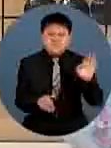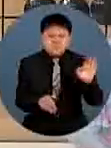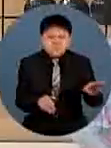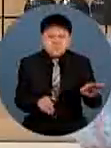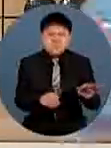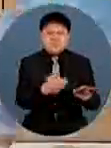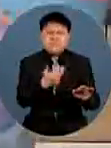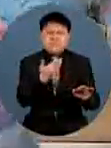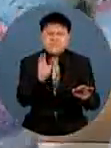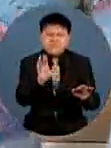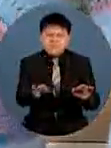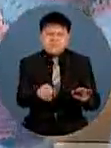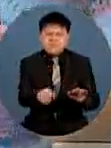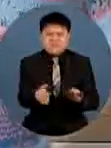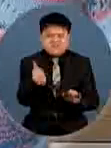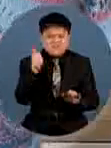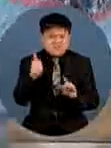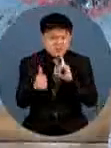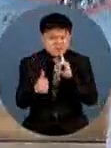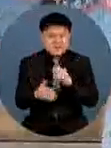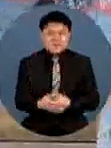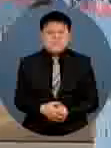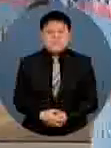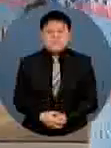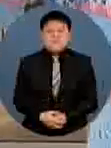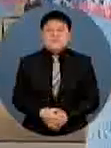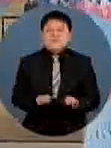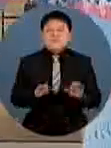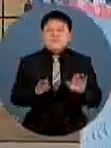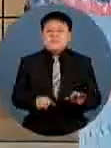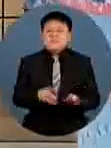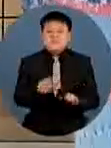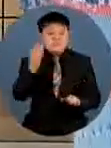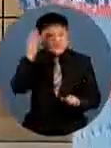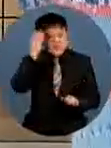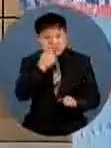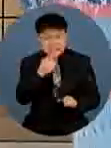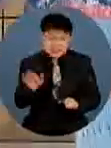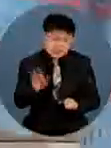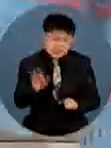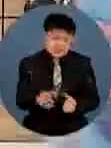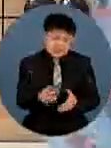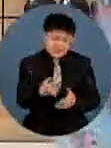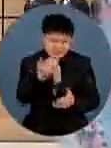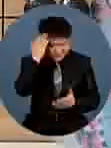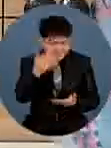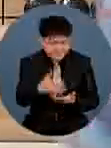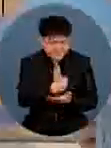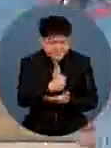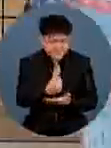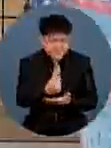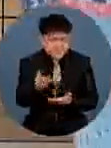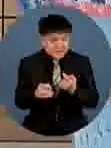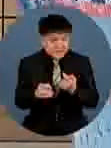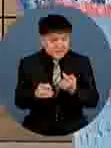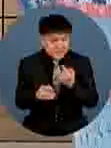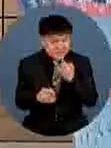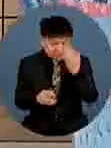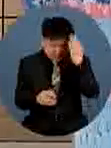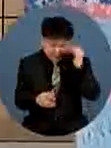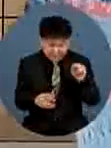먹여치고 바로 두는 수가 좋은 수가 되겠습니다. 자, 이쪽을 때려도 이렇게 때리게 되면 패가